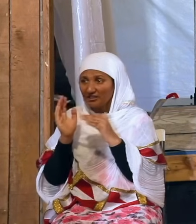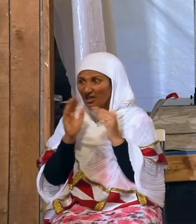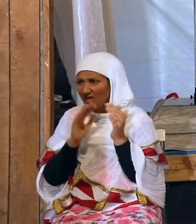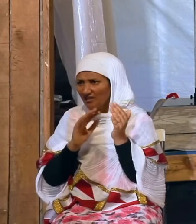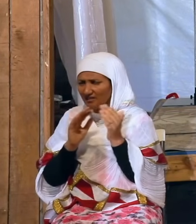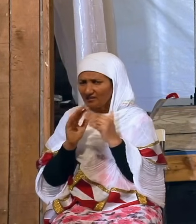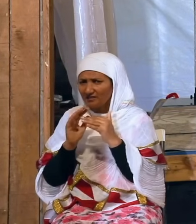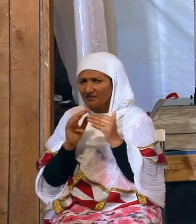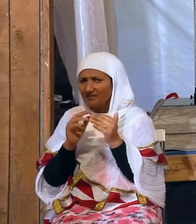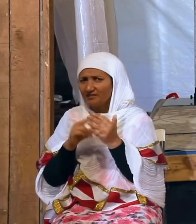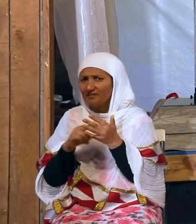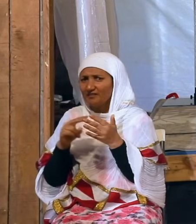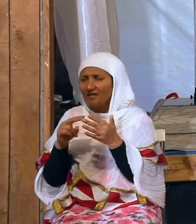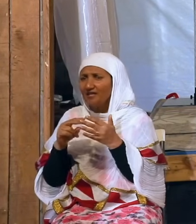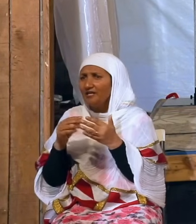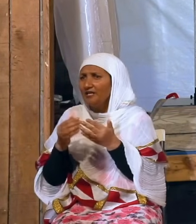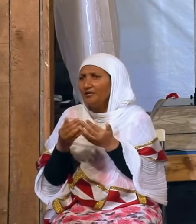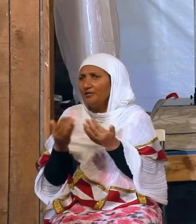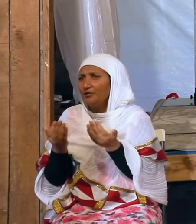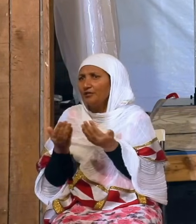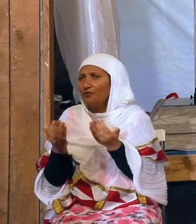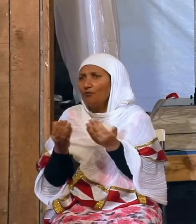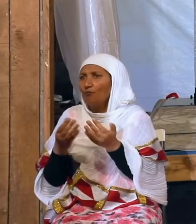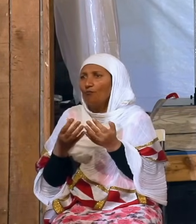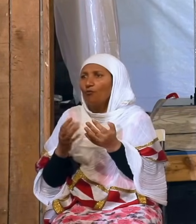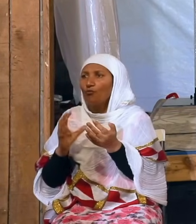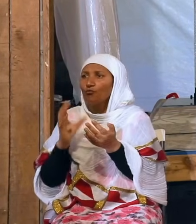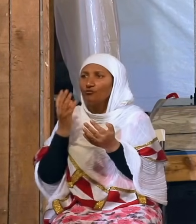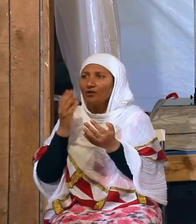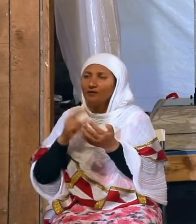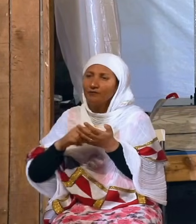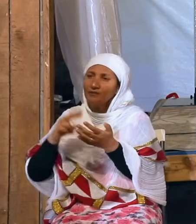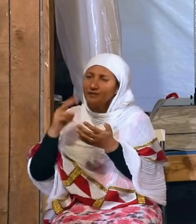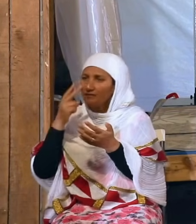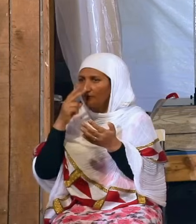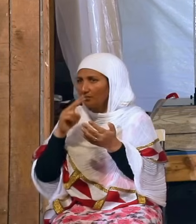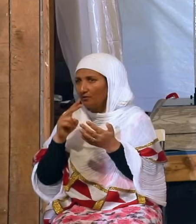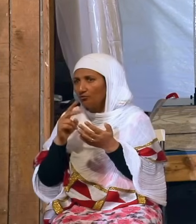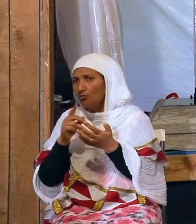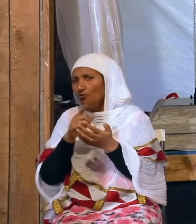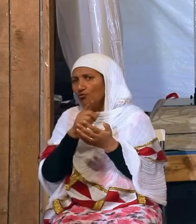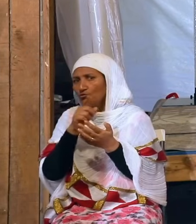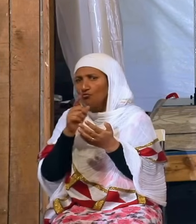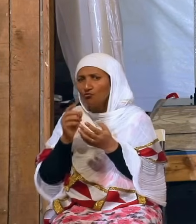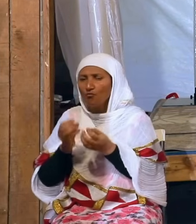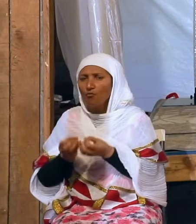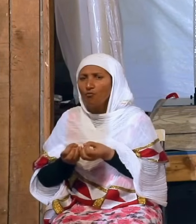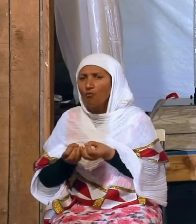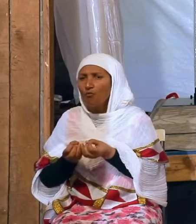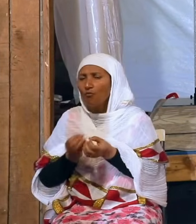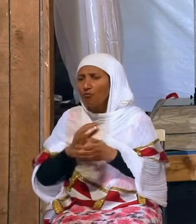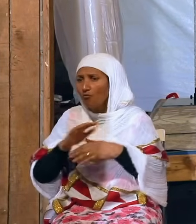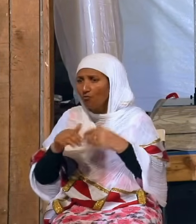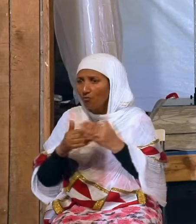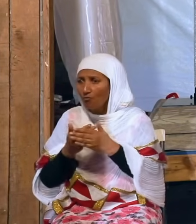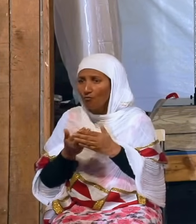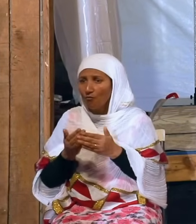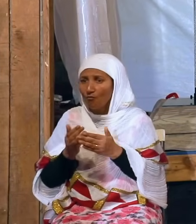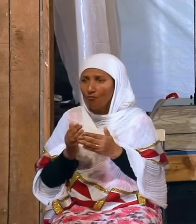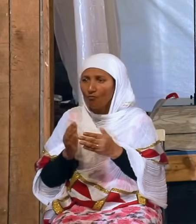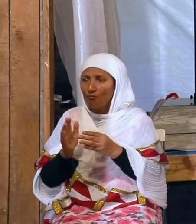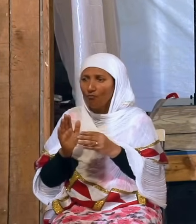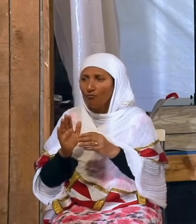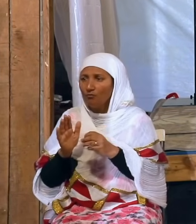በቁጣ እንደሚነሱ ተመልከቱ እነሱ በሁሉ ማልጣጫ ዘምተው አንድ ሰው ከመጥር ተነቆሎ እስኪጣፋ ድረስ